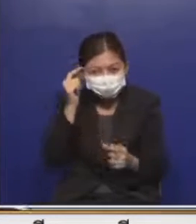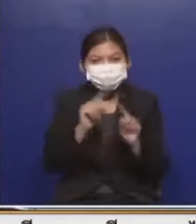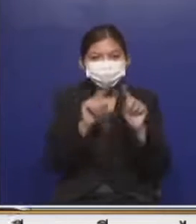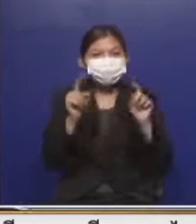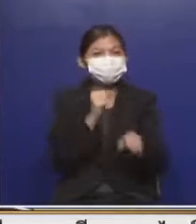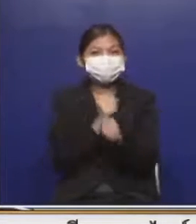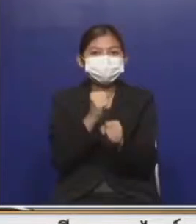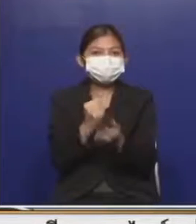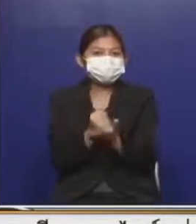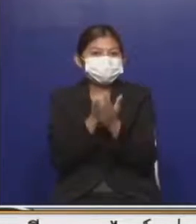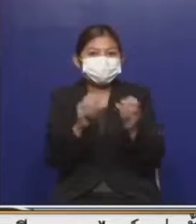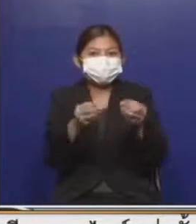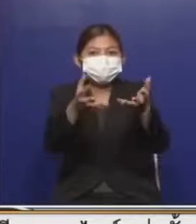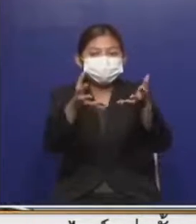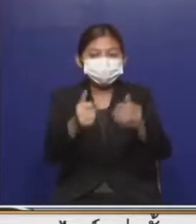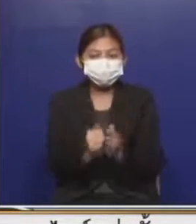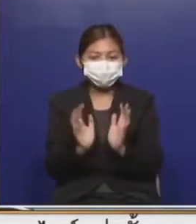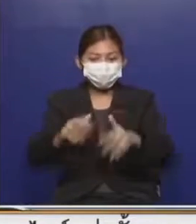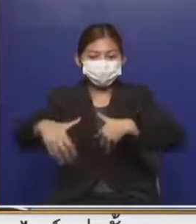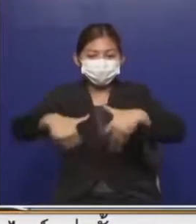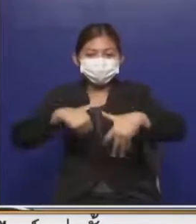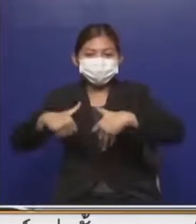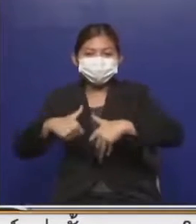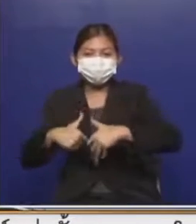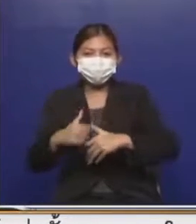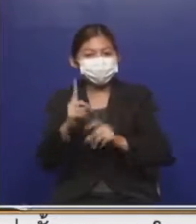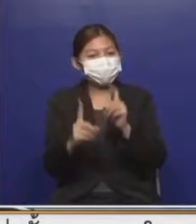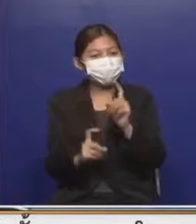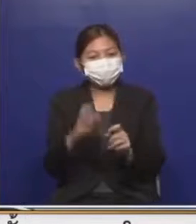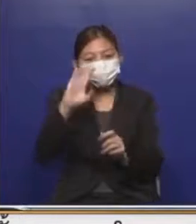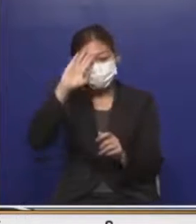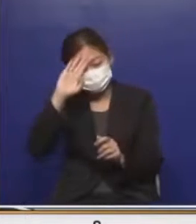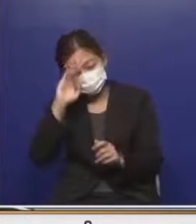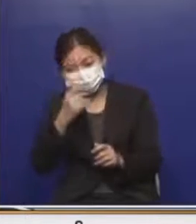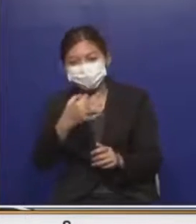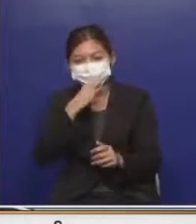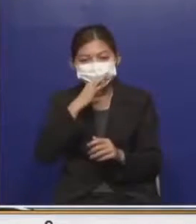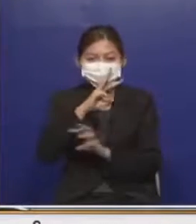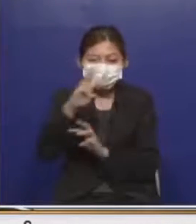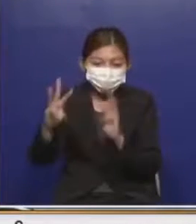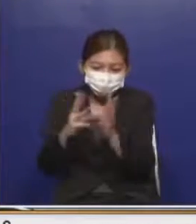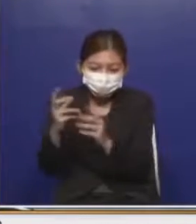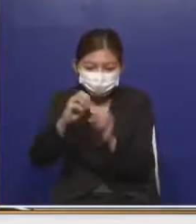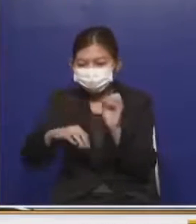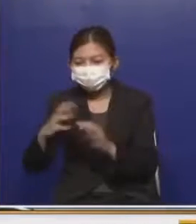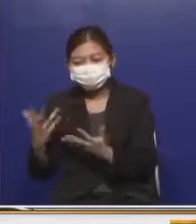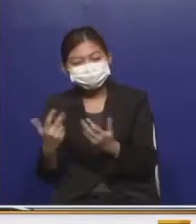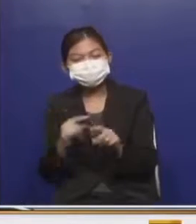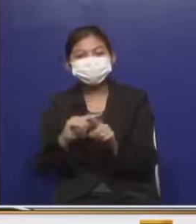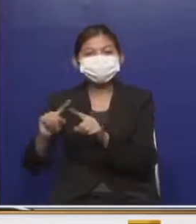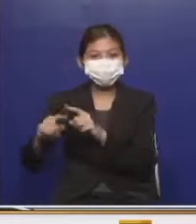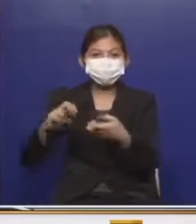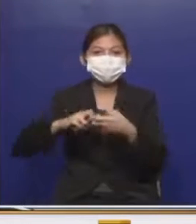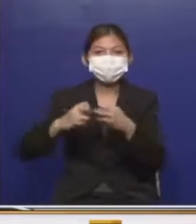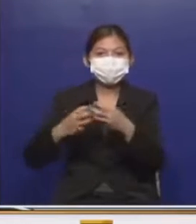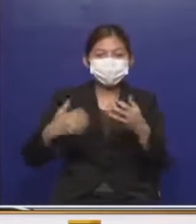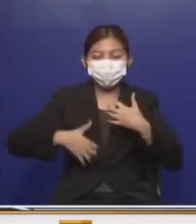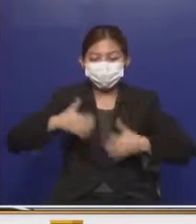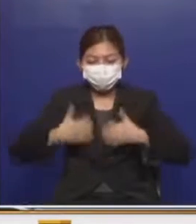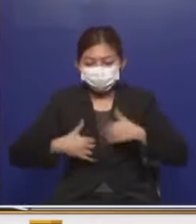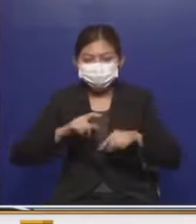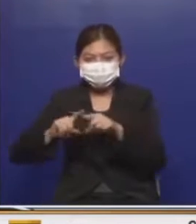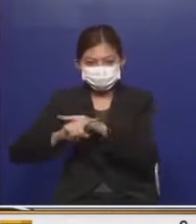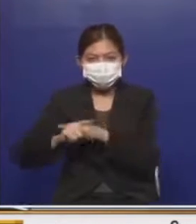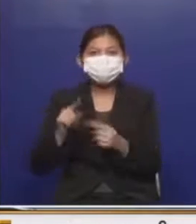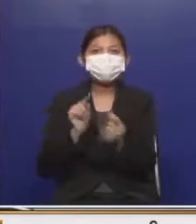ําให้ประชาชนเจ็บปวยลมตายไปเรๆอย่การจัดการกัสร judged การแพรบาองโวิดค่าใหใทถกทสดทุก